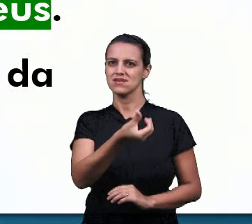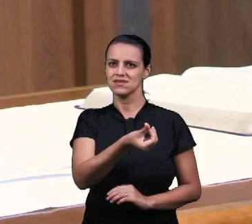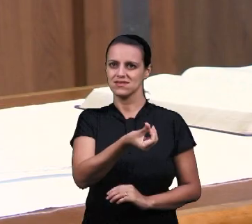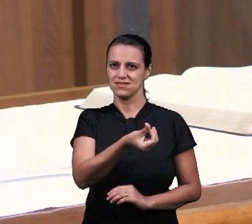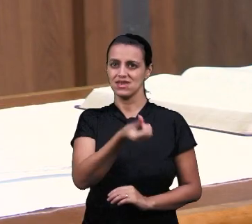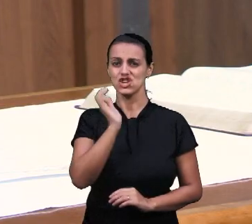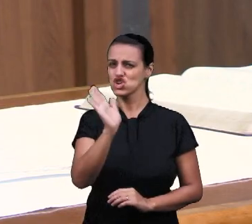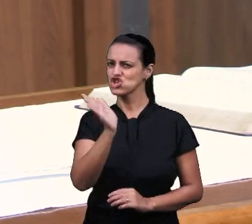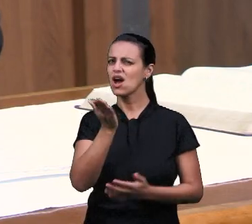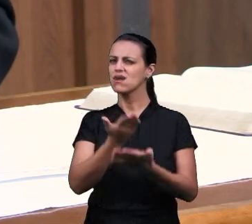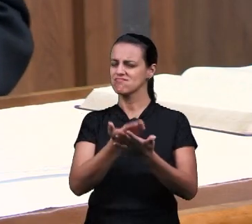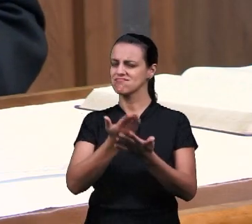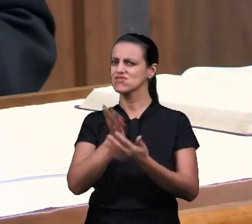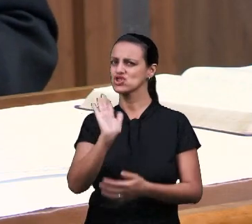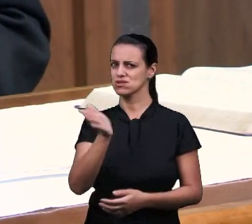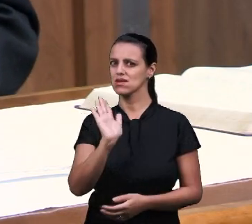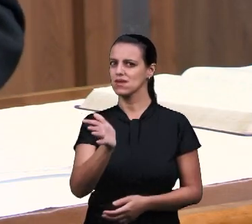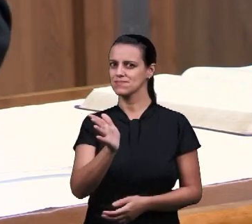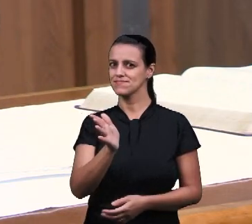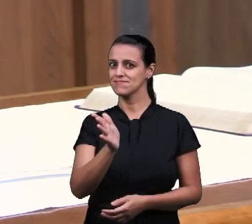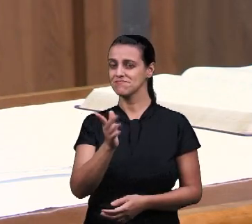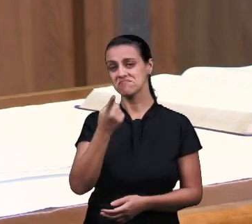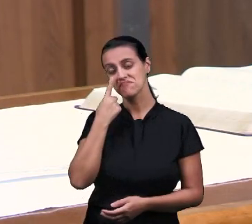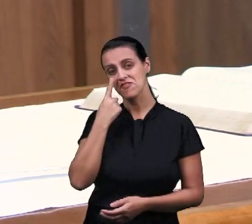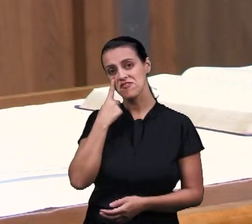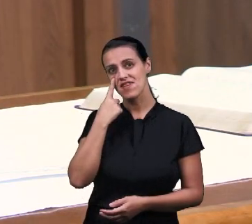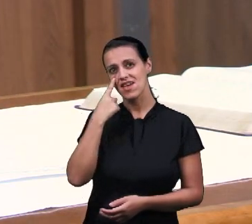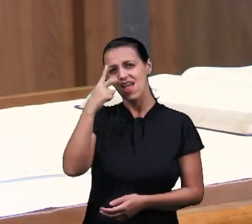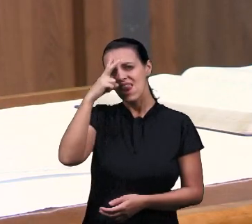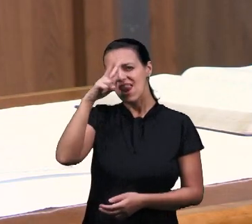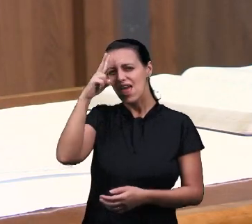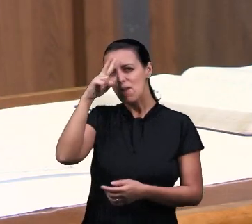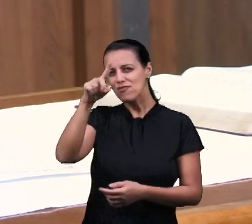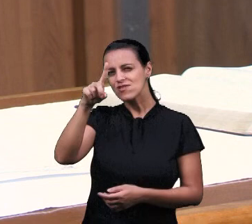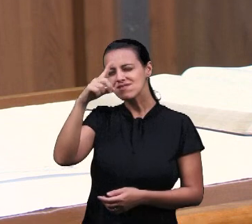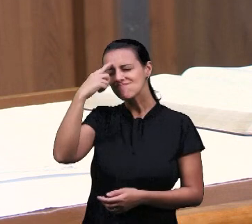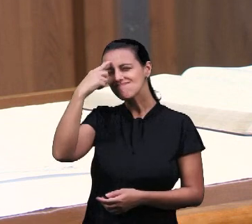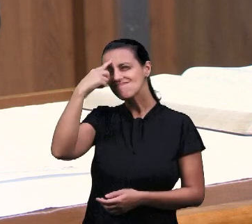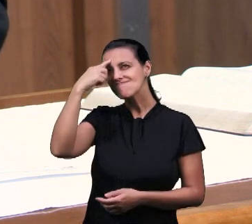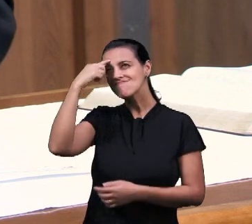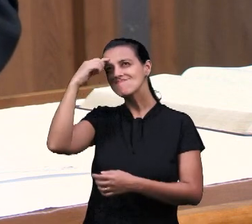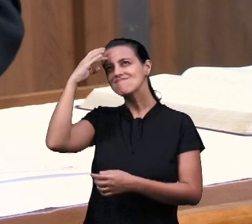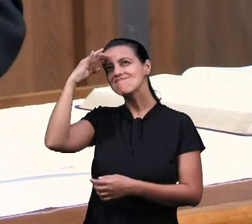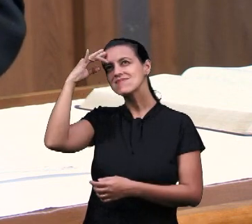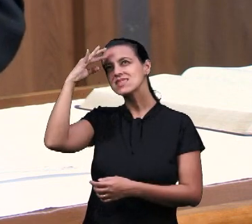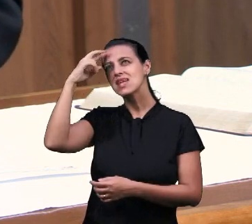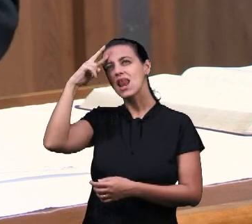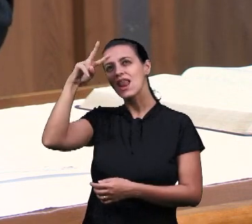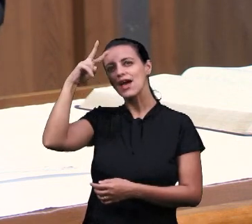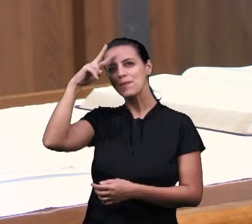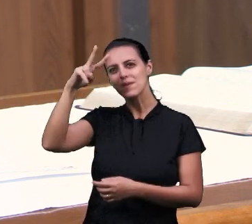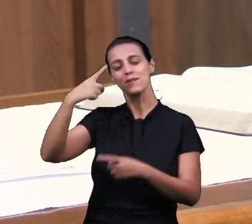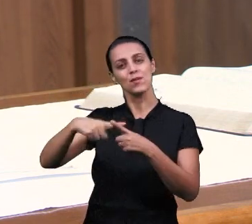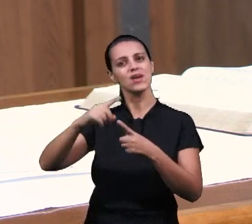dans la réponse cet effort mental. Naturellement, c'est un effort de mémoire parce que nous avons eu ce sujet